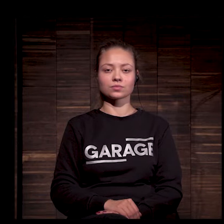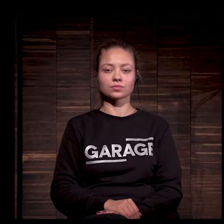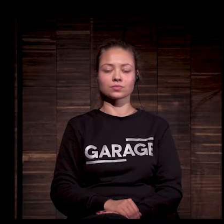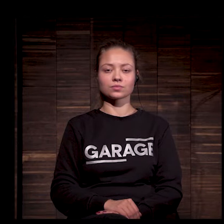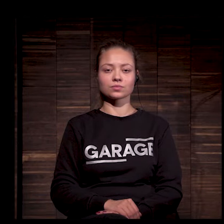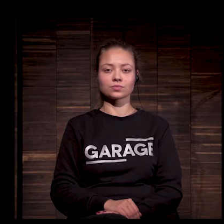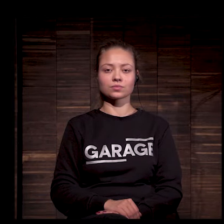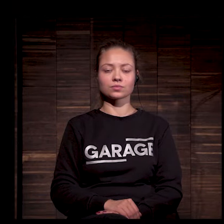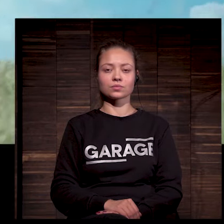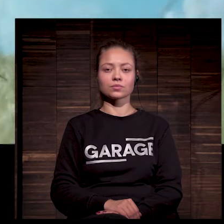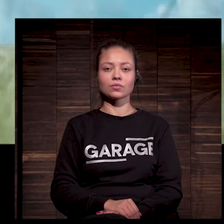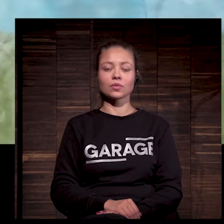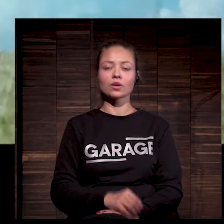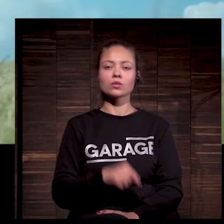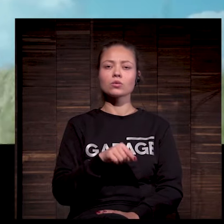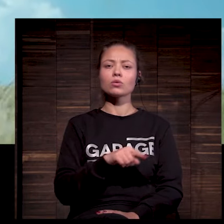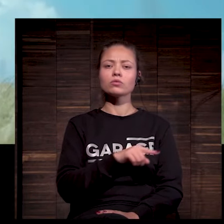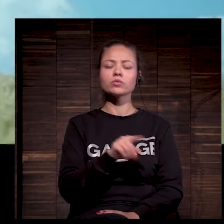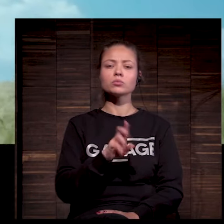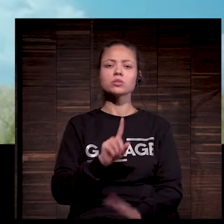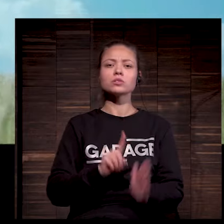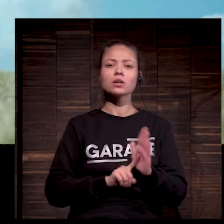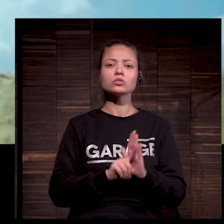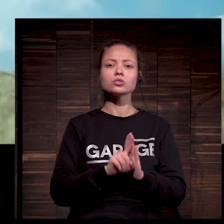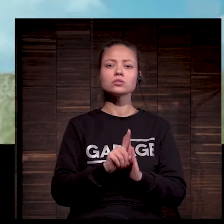с чего бы вы начали